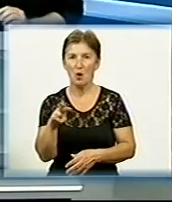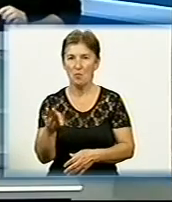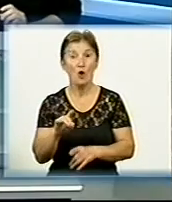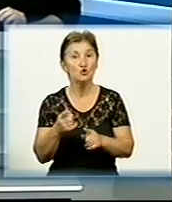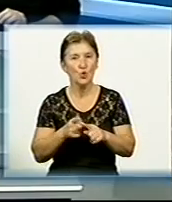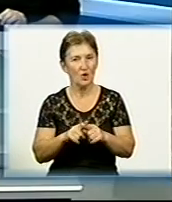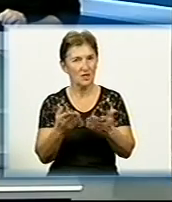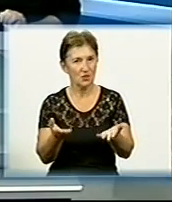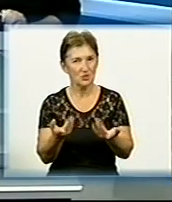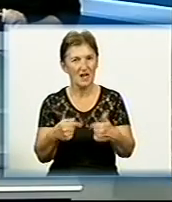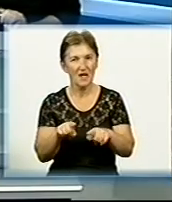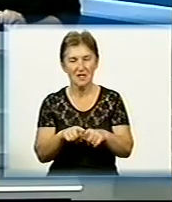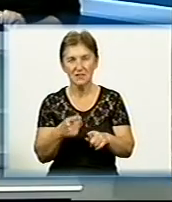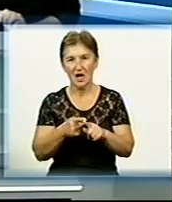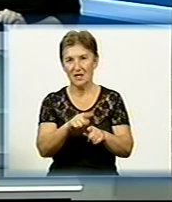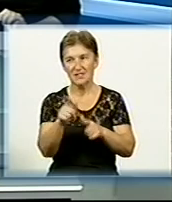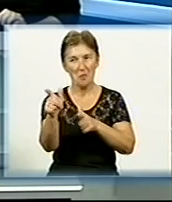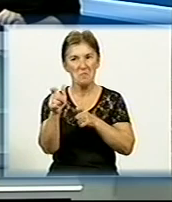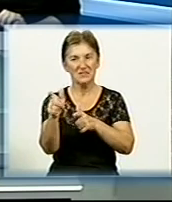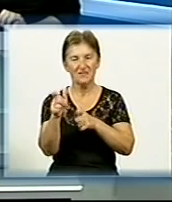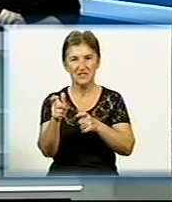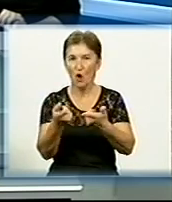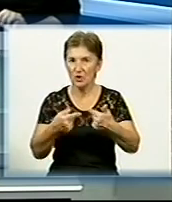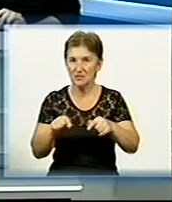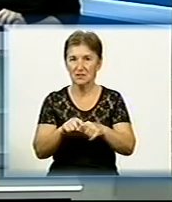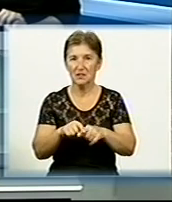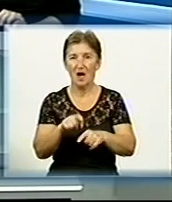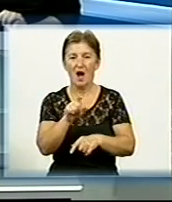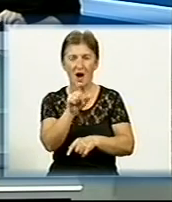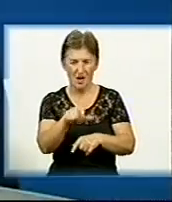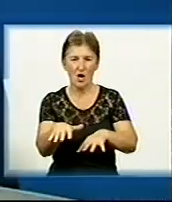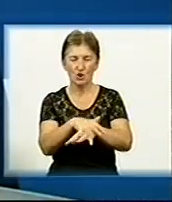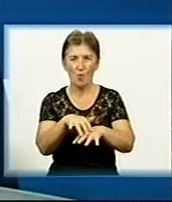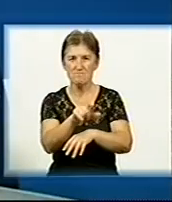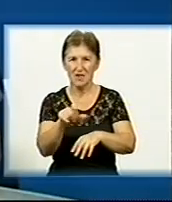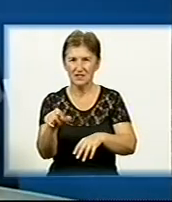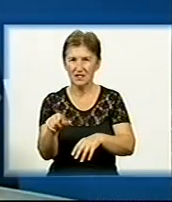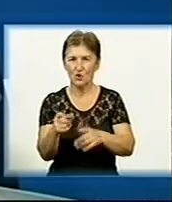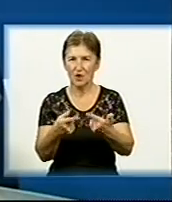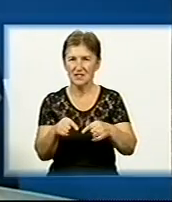Розкажіть детальніше. Це мисливські організації, зазвичай громадські організації УТМР. Це,